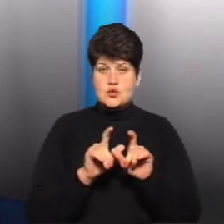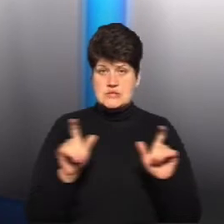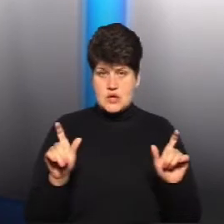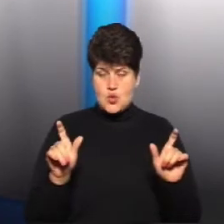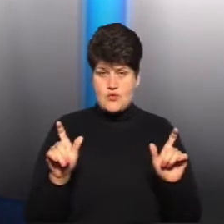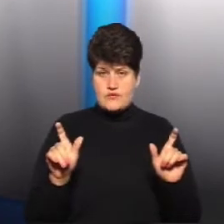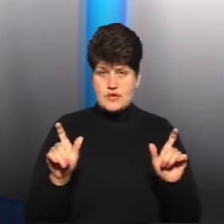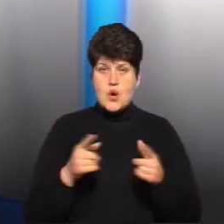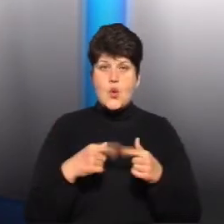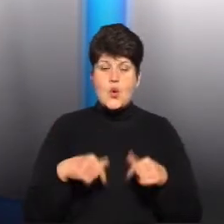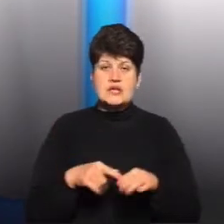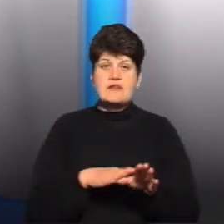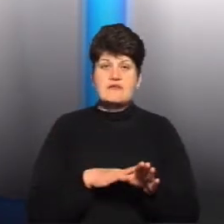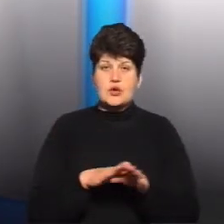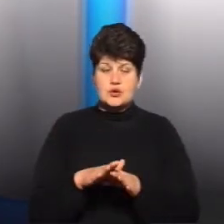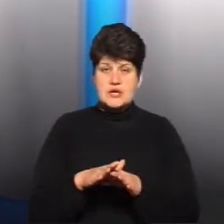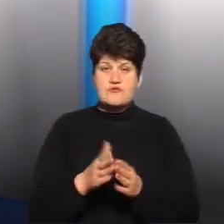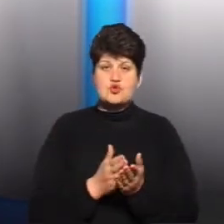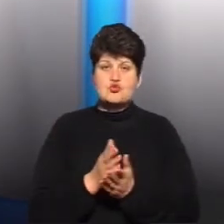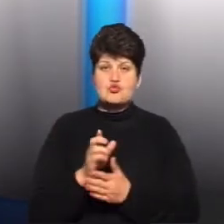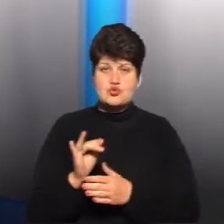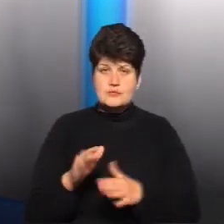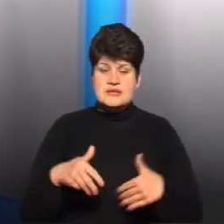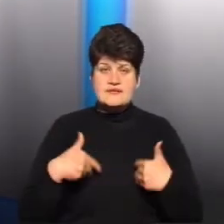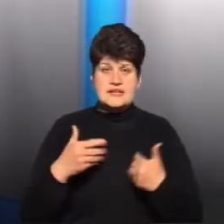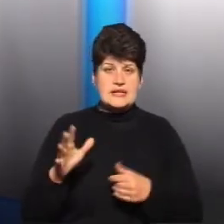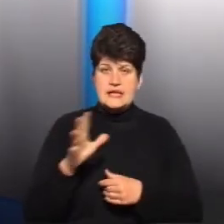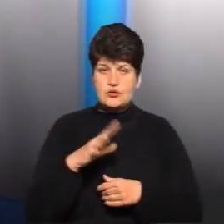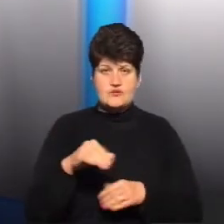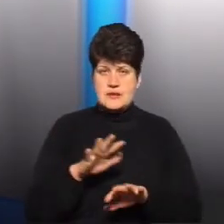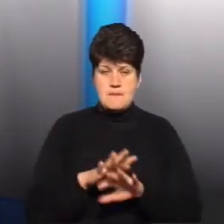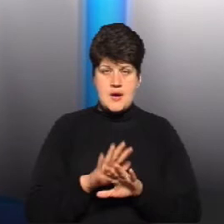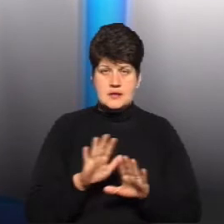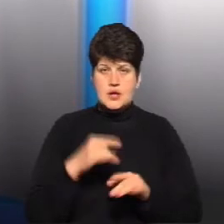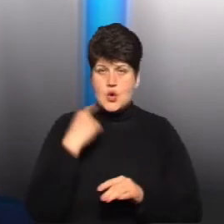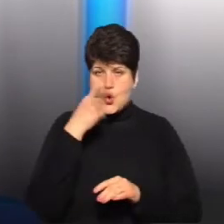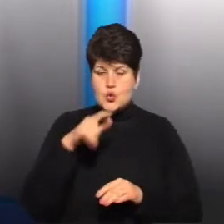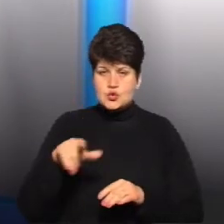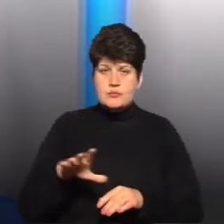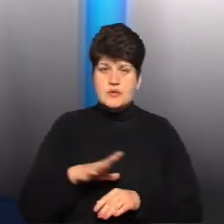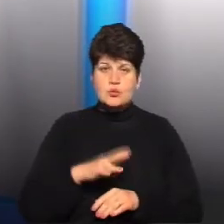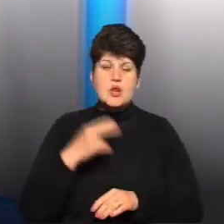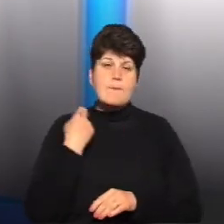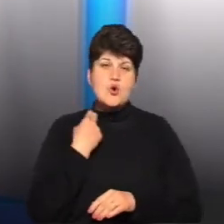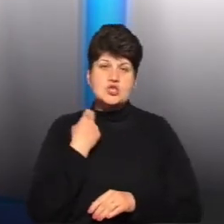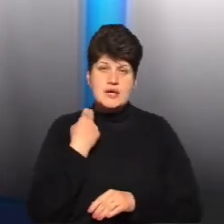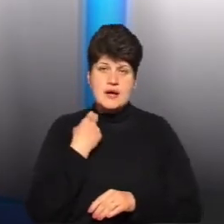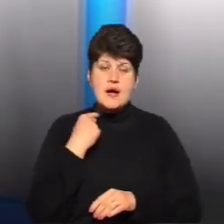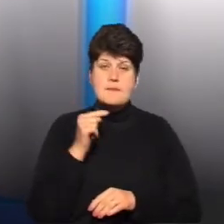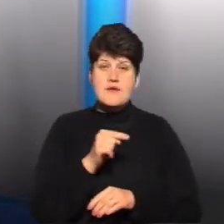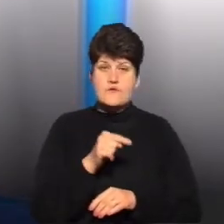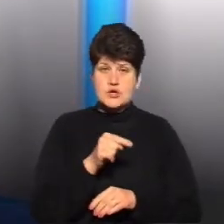органи виконавчої служби зверталися не до всіх банків, і особи, які були боржниками, вони якраз